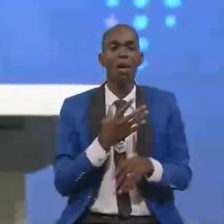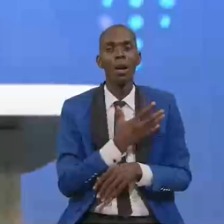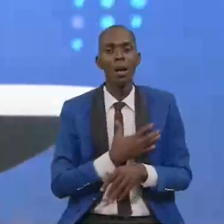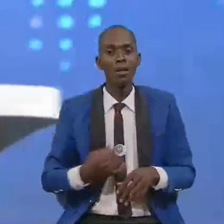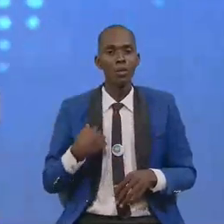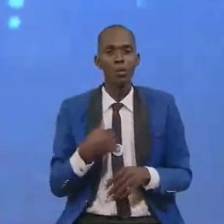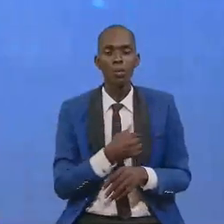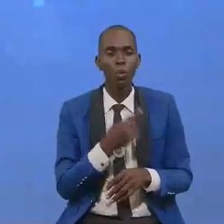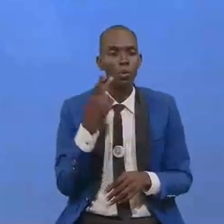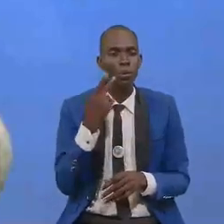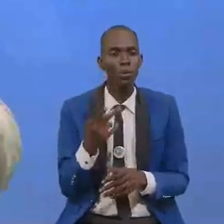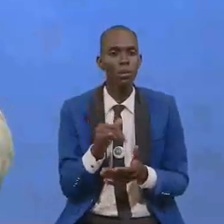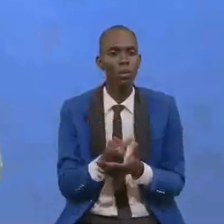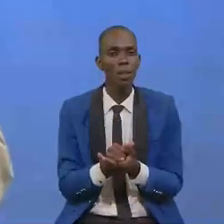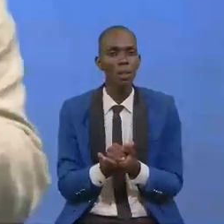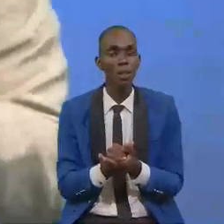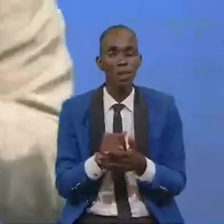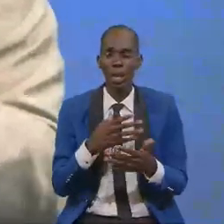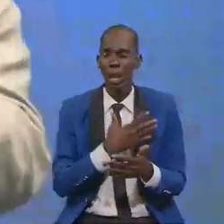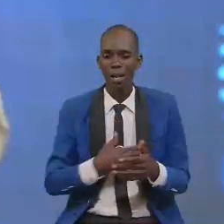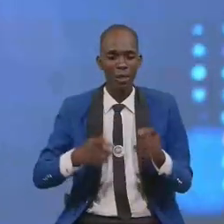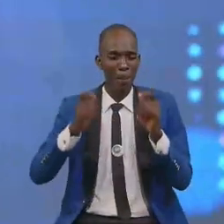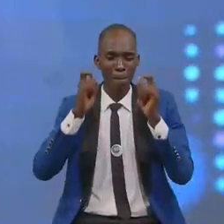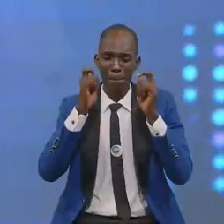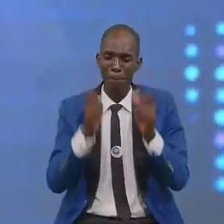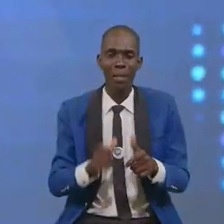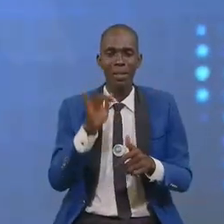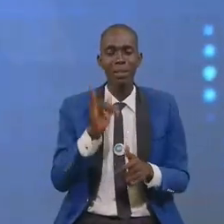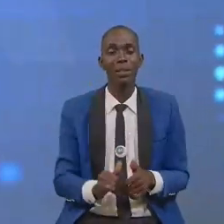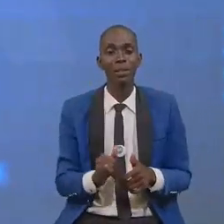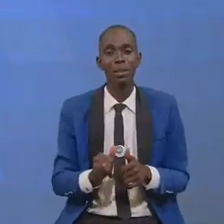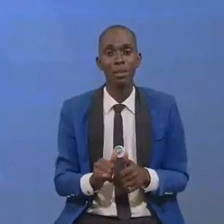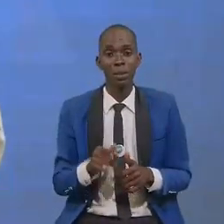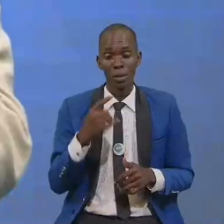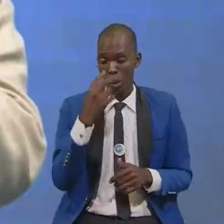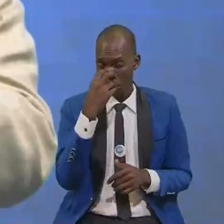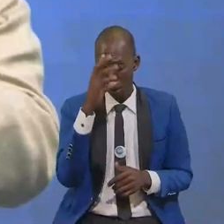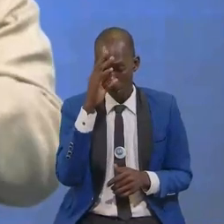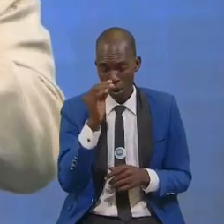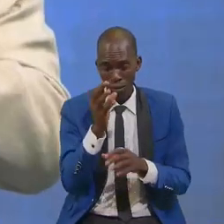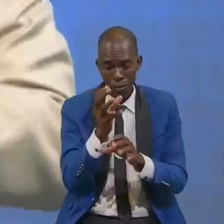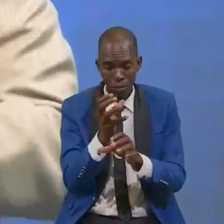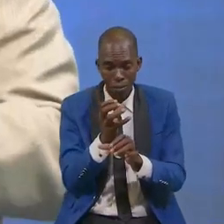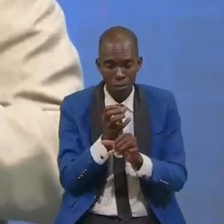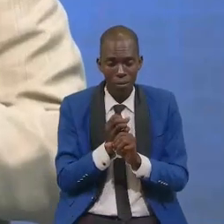dit et aussi tôt il a reçu sa vue